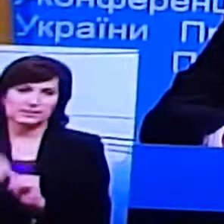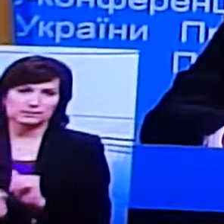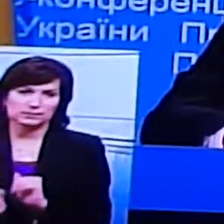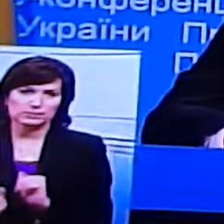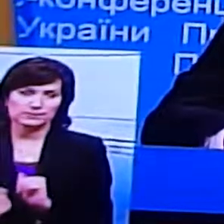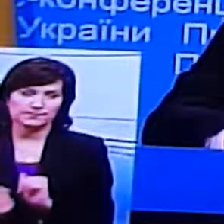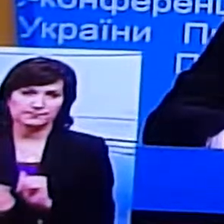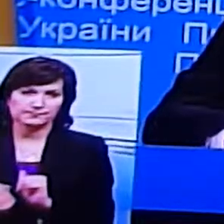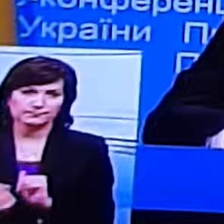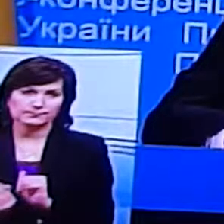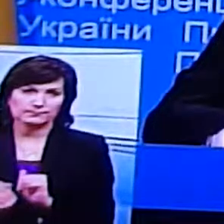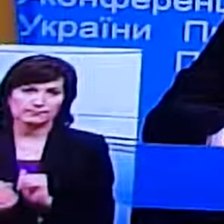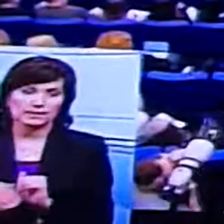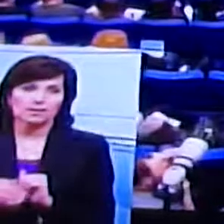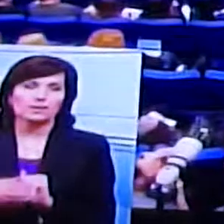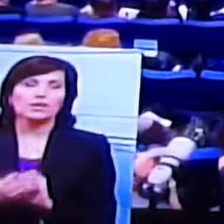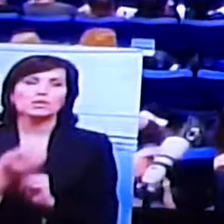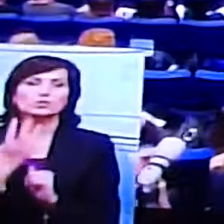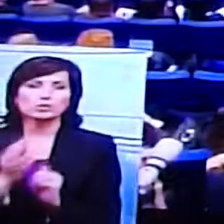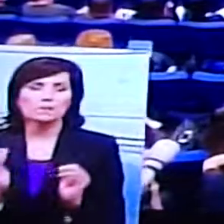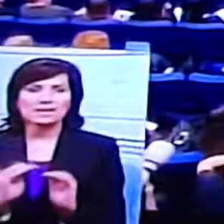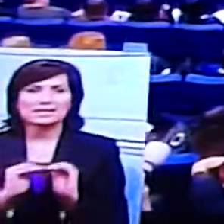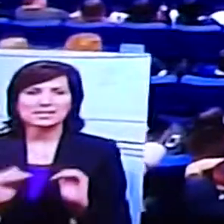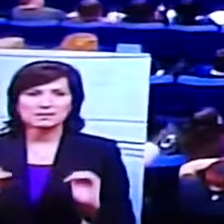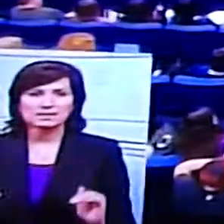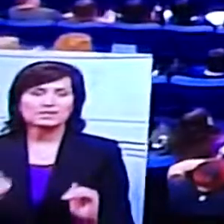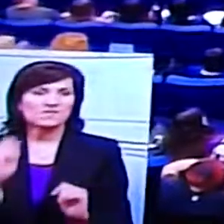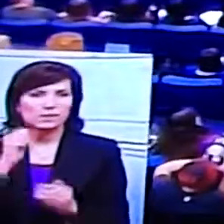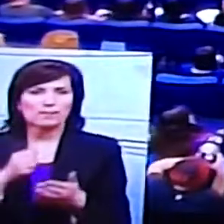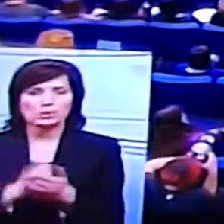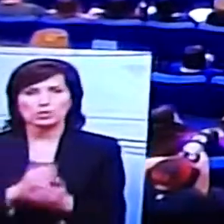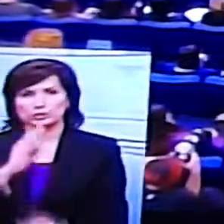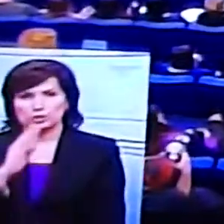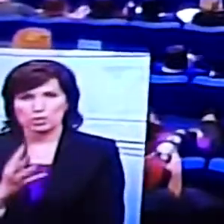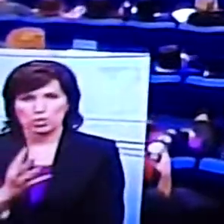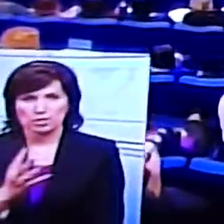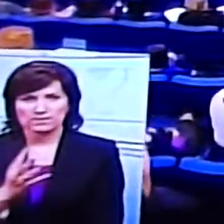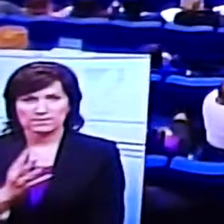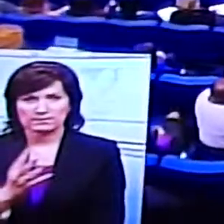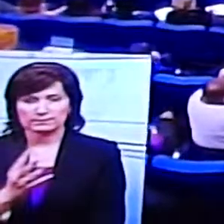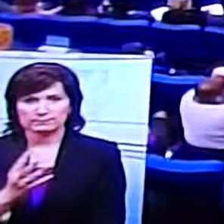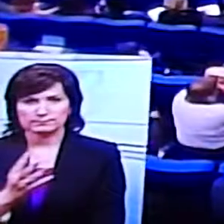тисячі. 4 маленьким дітям віком до 4 років.